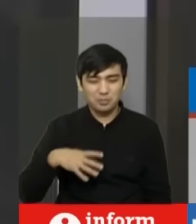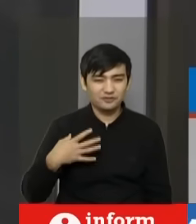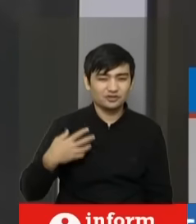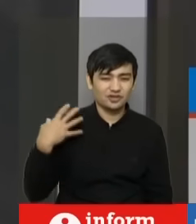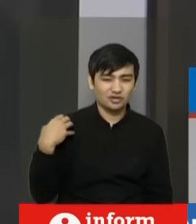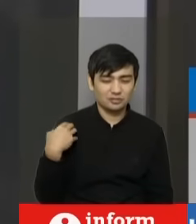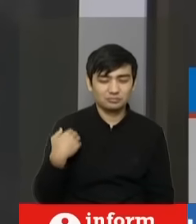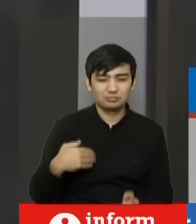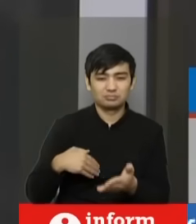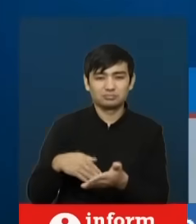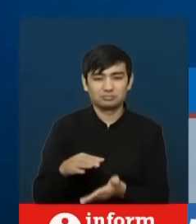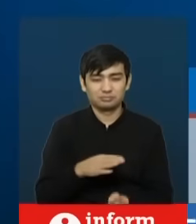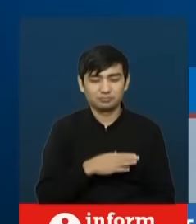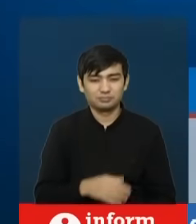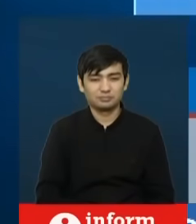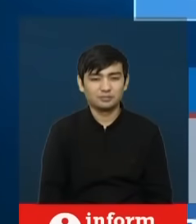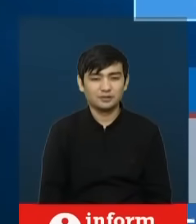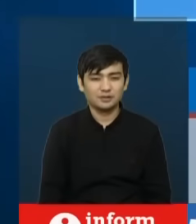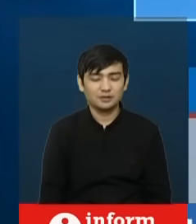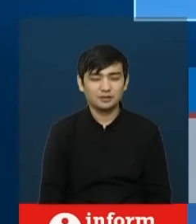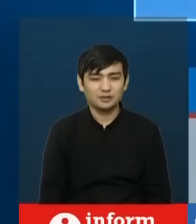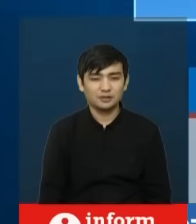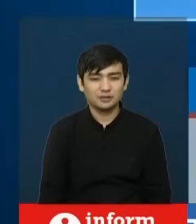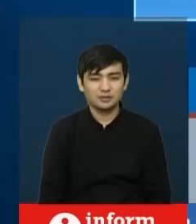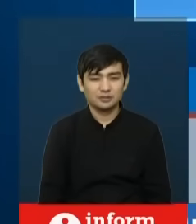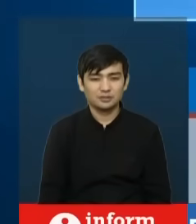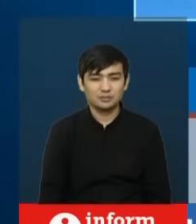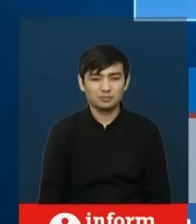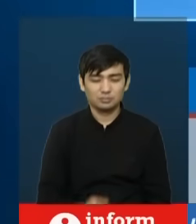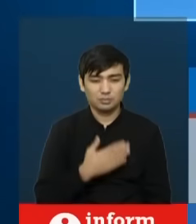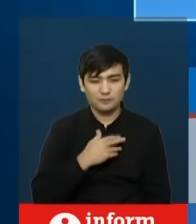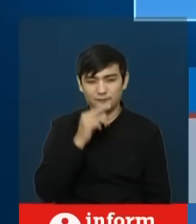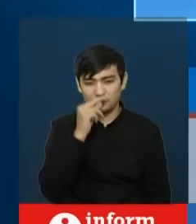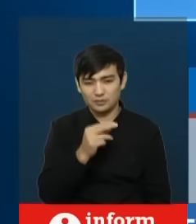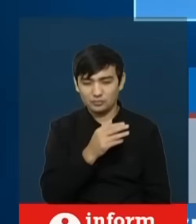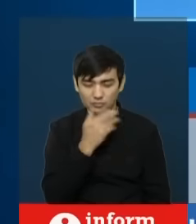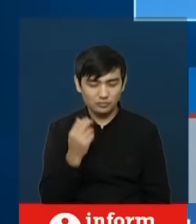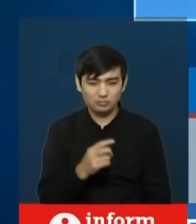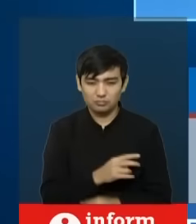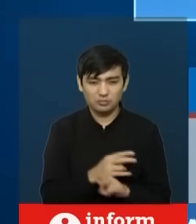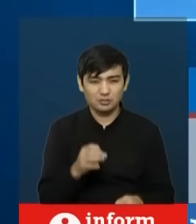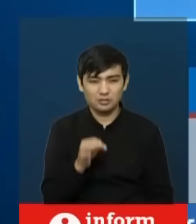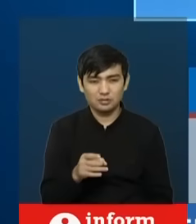ұсынысын қанағаттандырмады. Оған мен ешқандай күмән жоқ. 100% кепілдіктерін